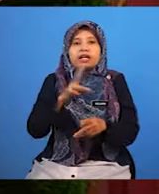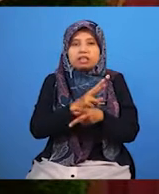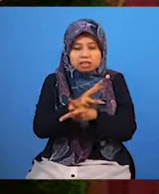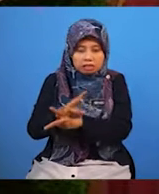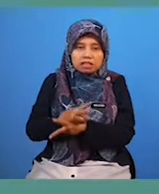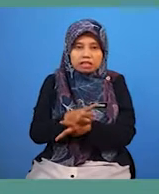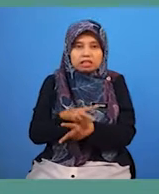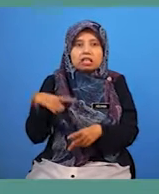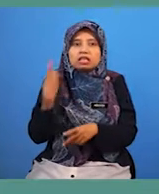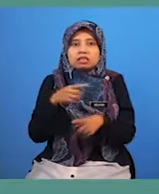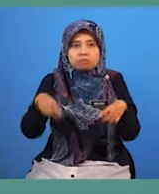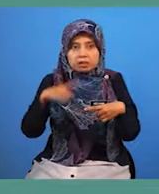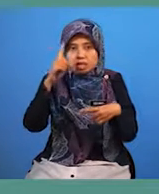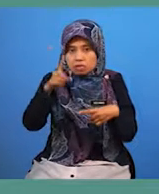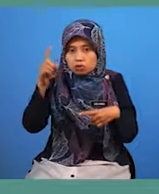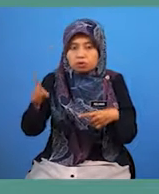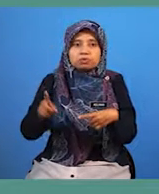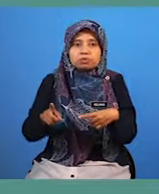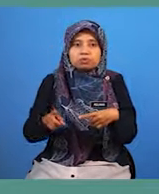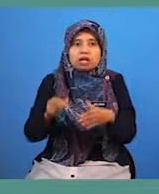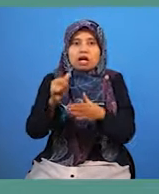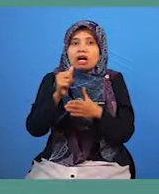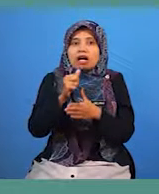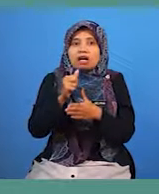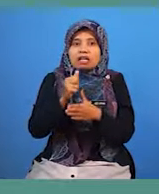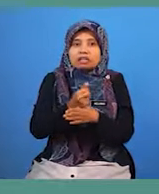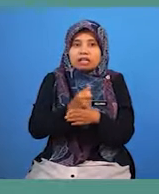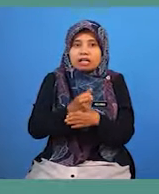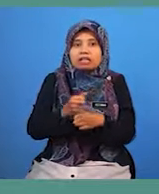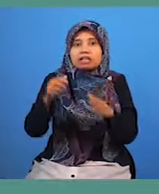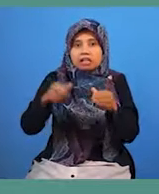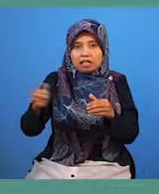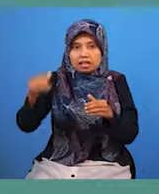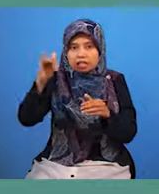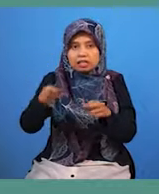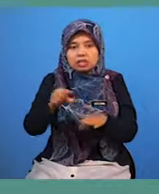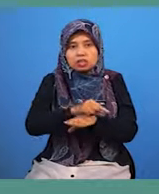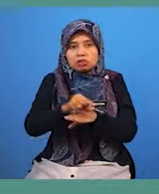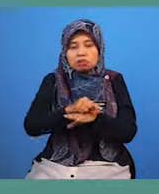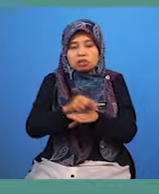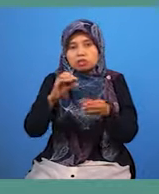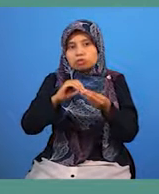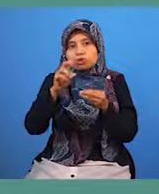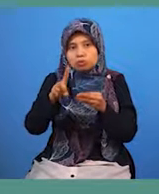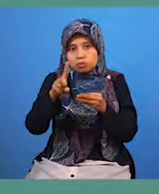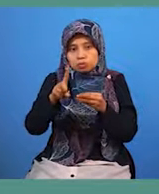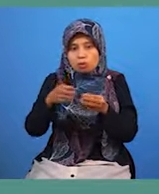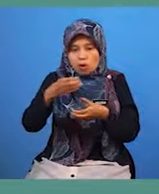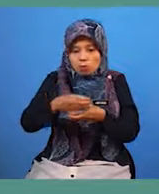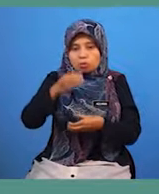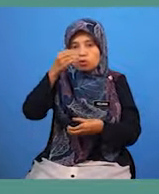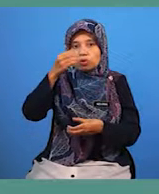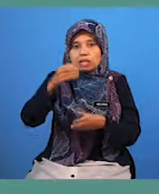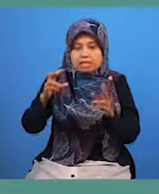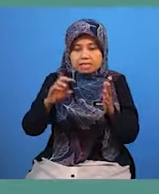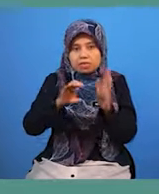pergi secara satu persatu. Antara peralatan yang diperlukan adalah botol sampel ataupun bekas